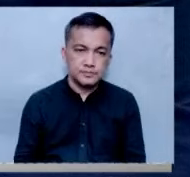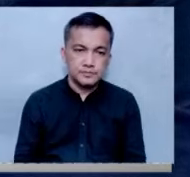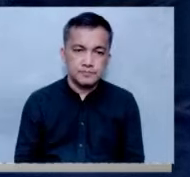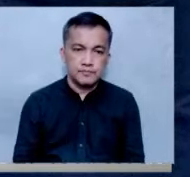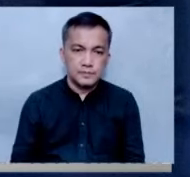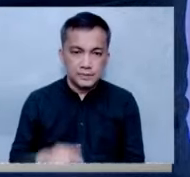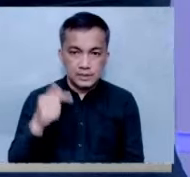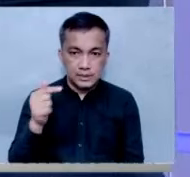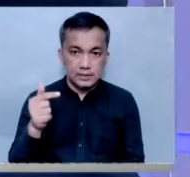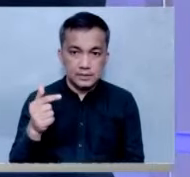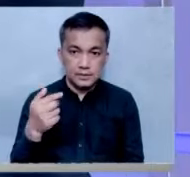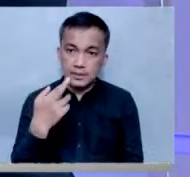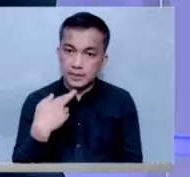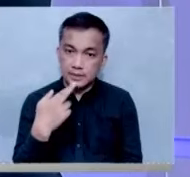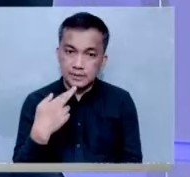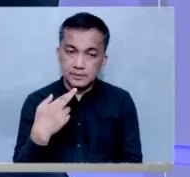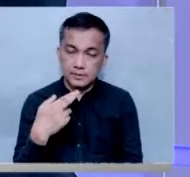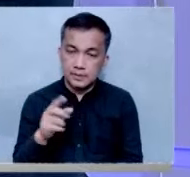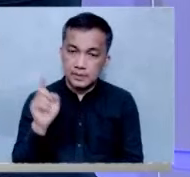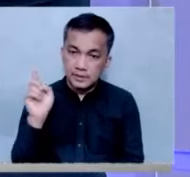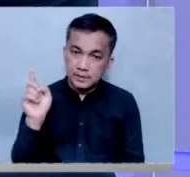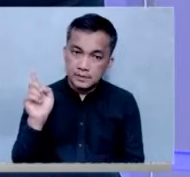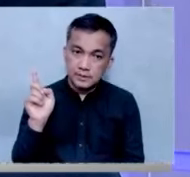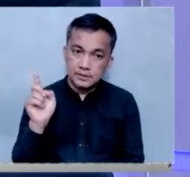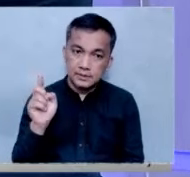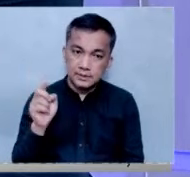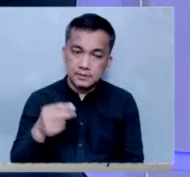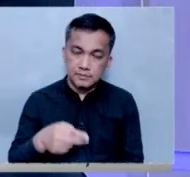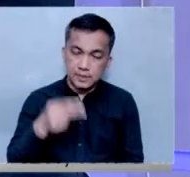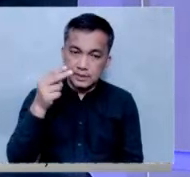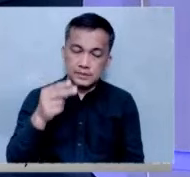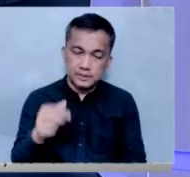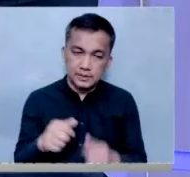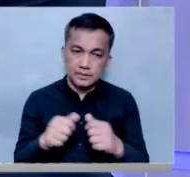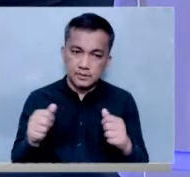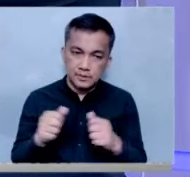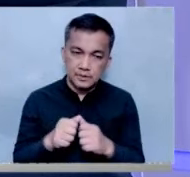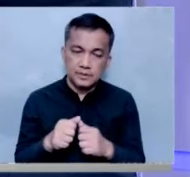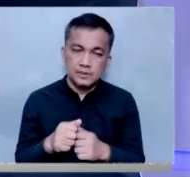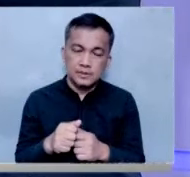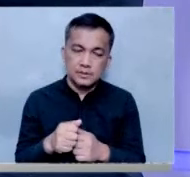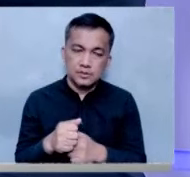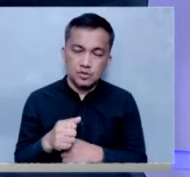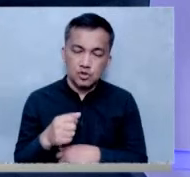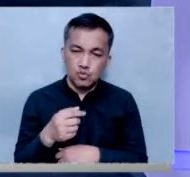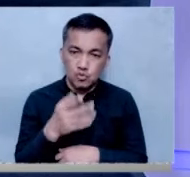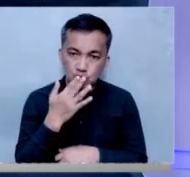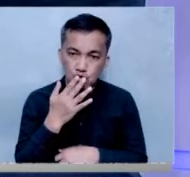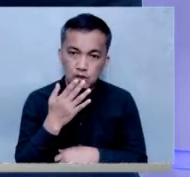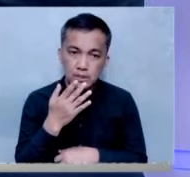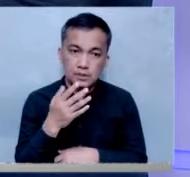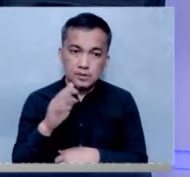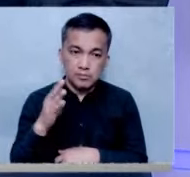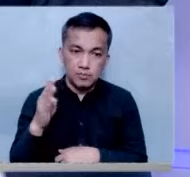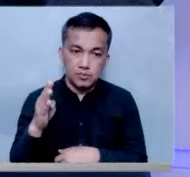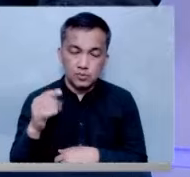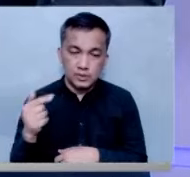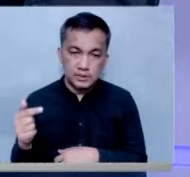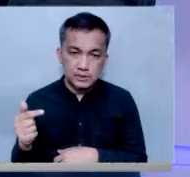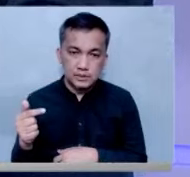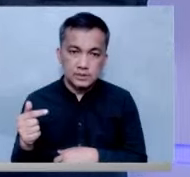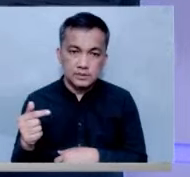pula, yan po yung matataas na area. Ito pong kulay blue o bluish green, yan po